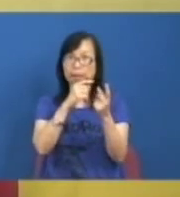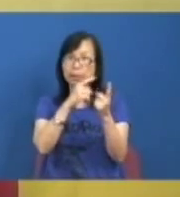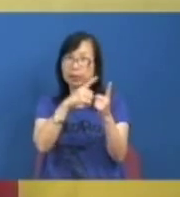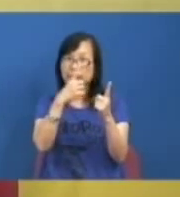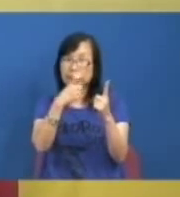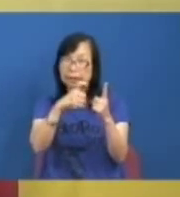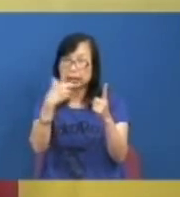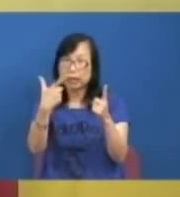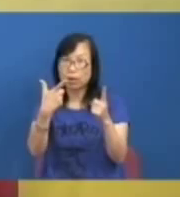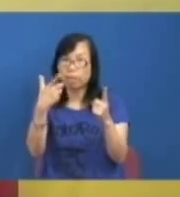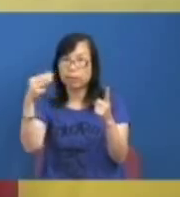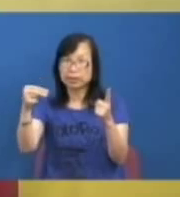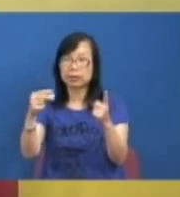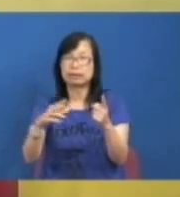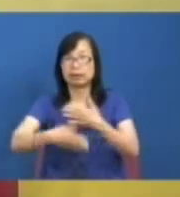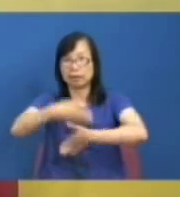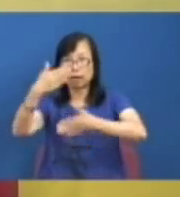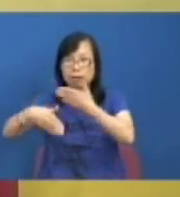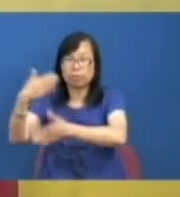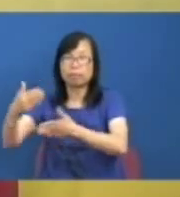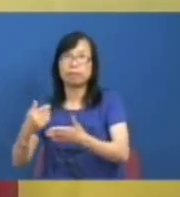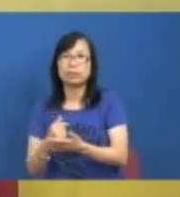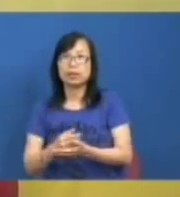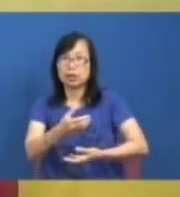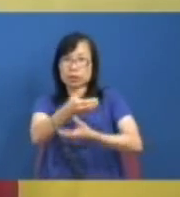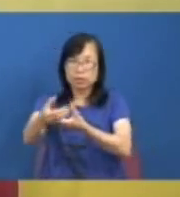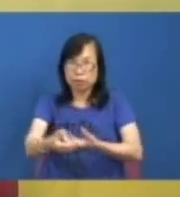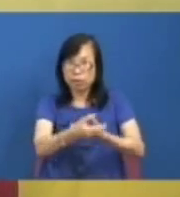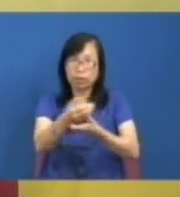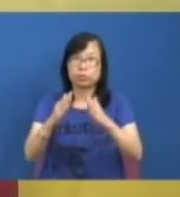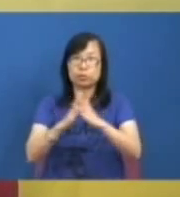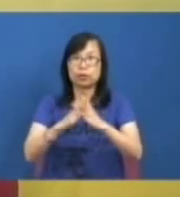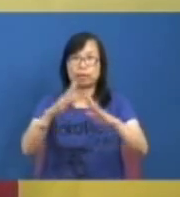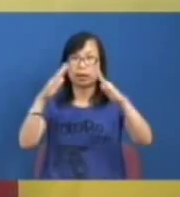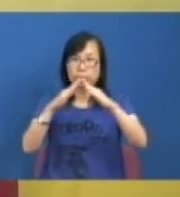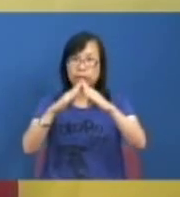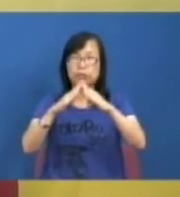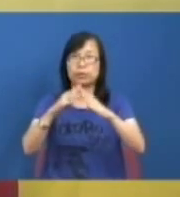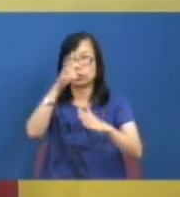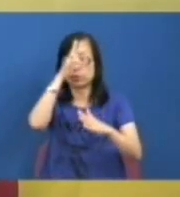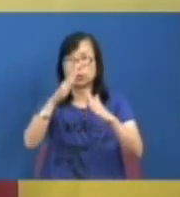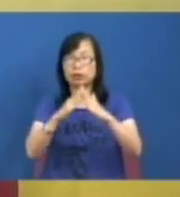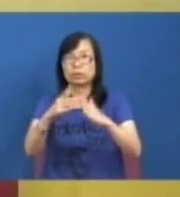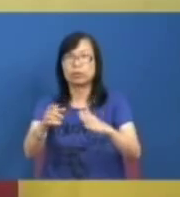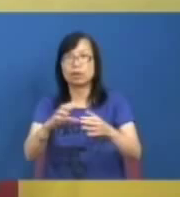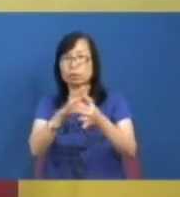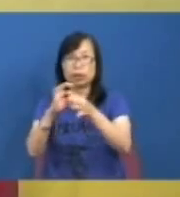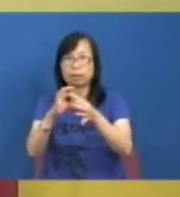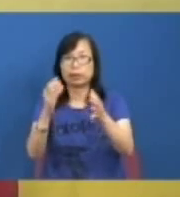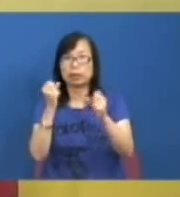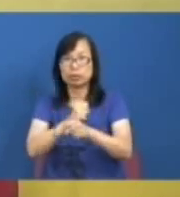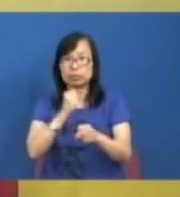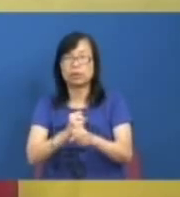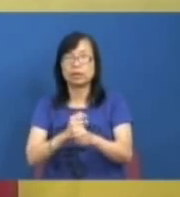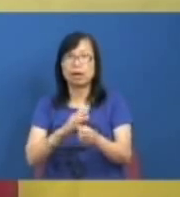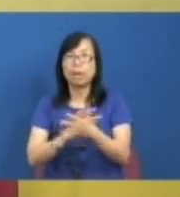職師咁樣1987年之前嘅樓宇咧，咁消防處同埋屋宇署一個聯合嘅工作咧，佢就會用